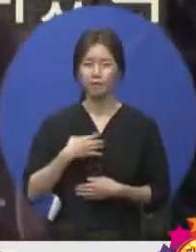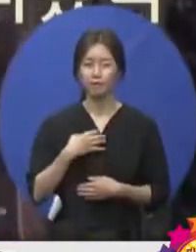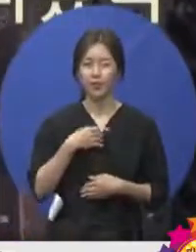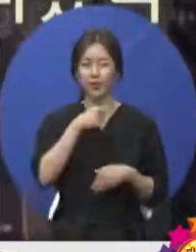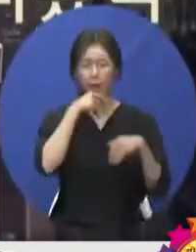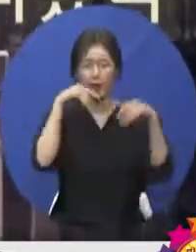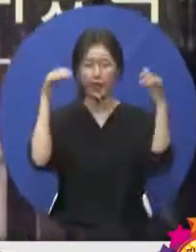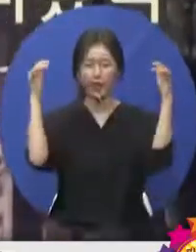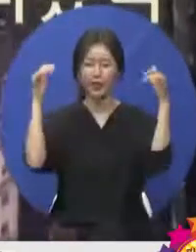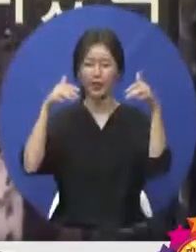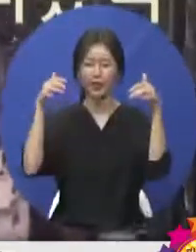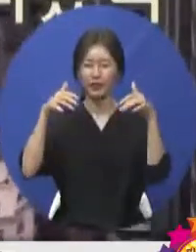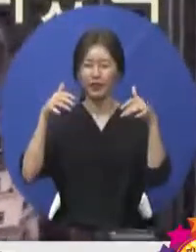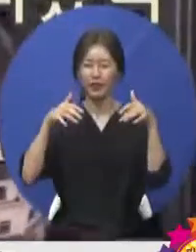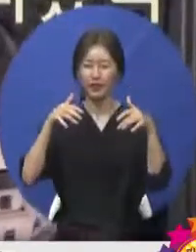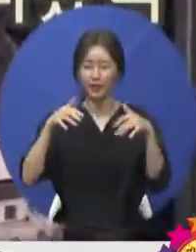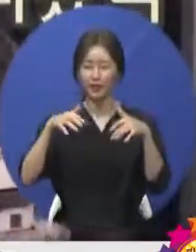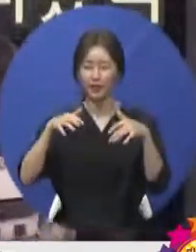비바람을